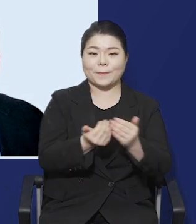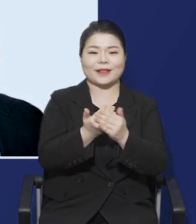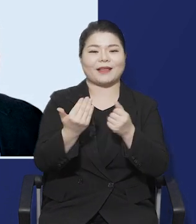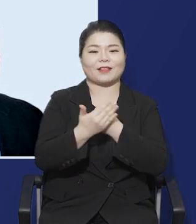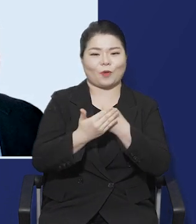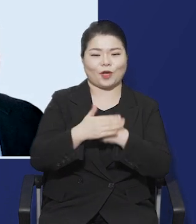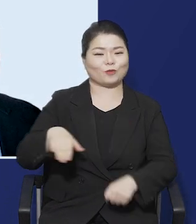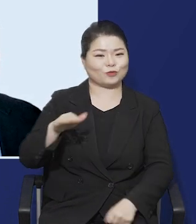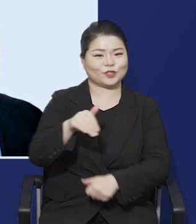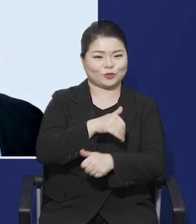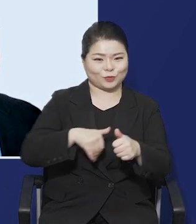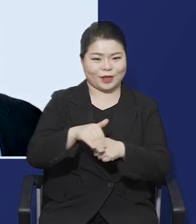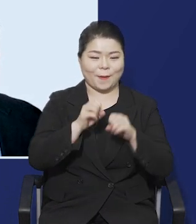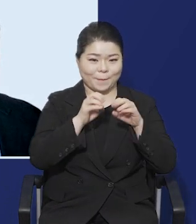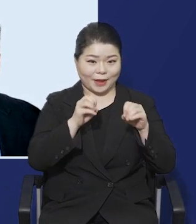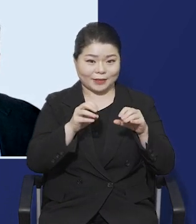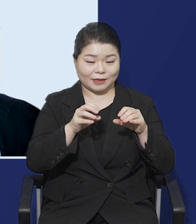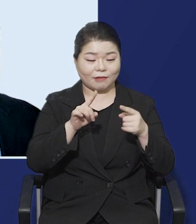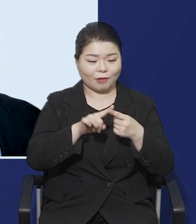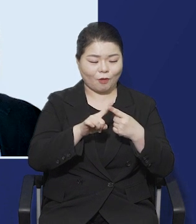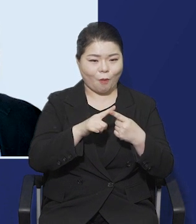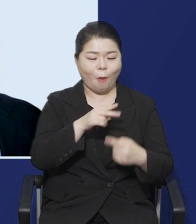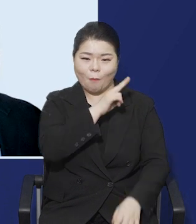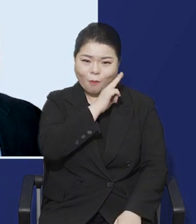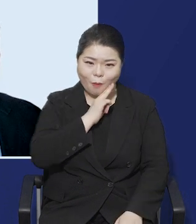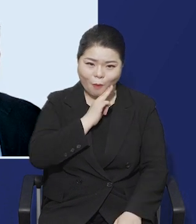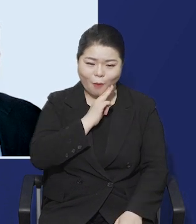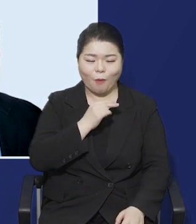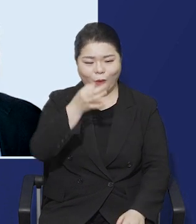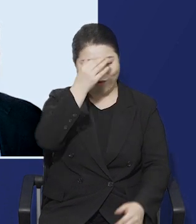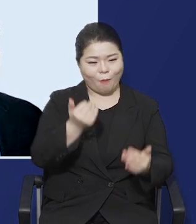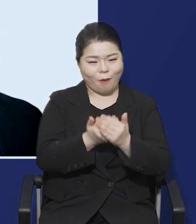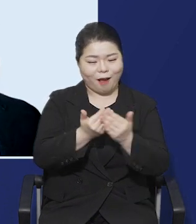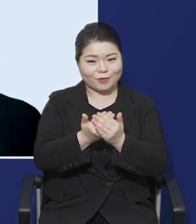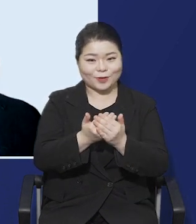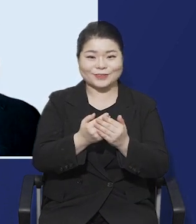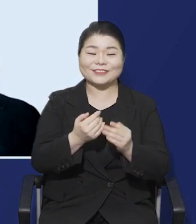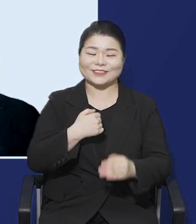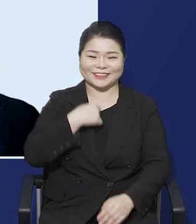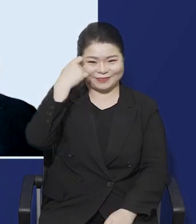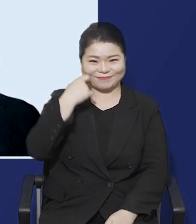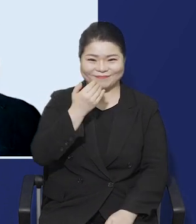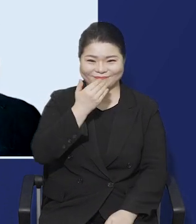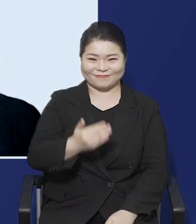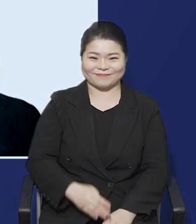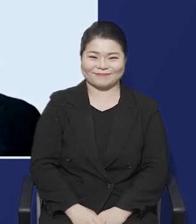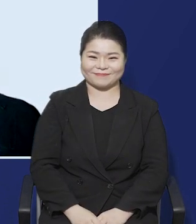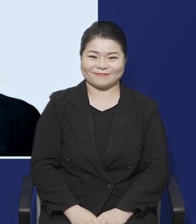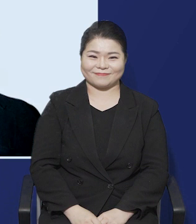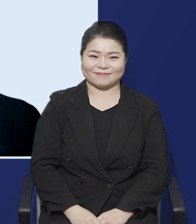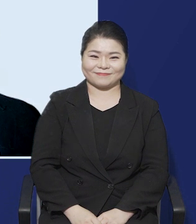우리 주변의 마케팅 툴들이 편리하고 첨단화되고 있음을 우리는 직시할 수 있습니다.